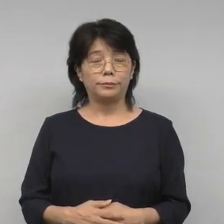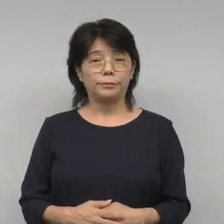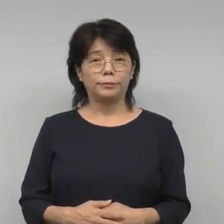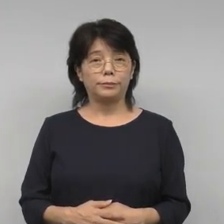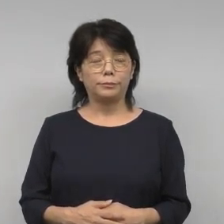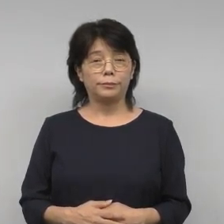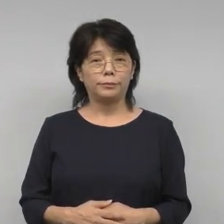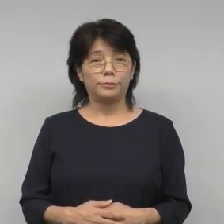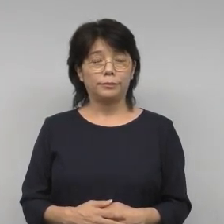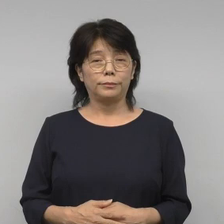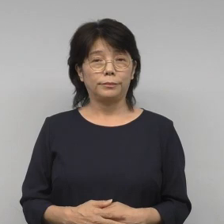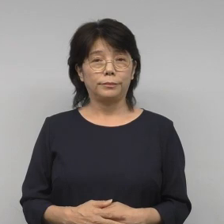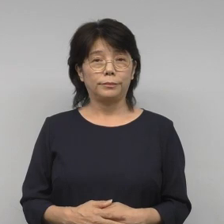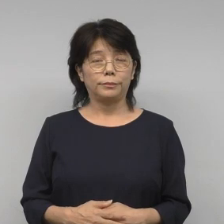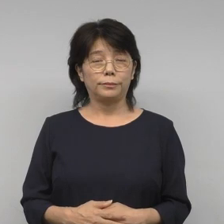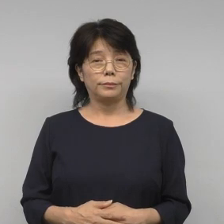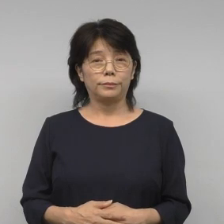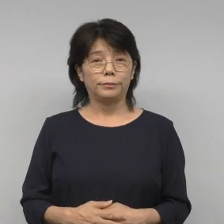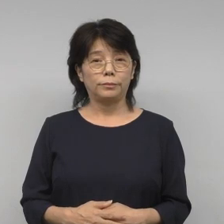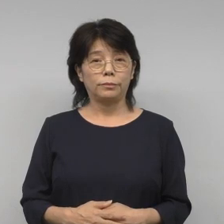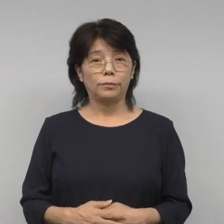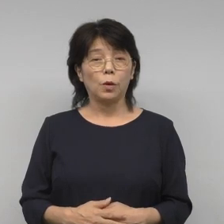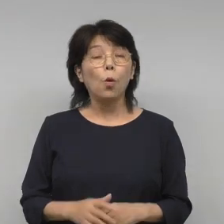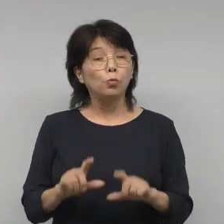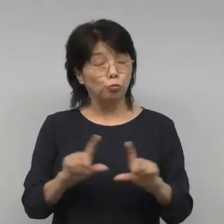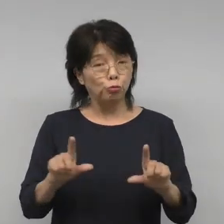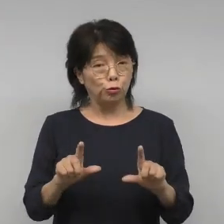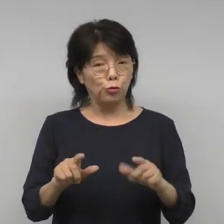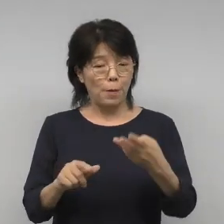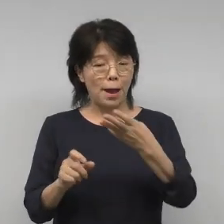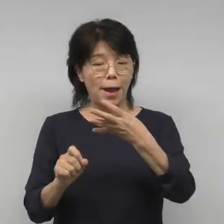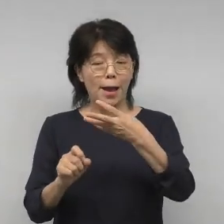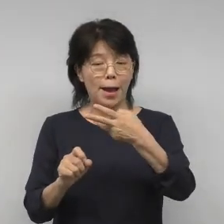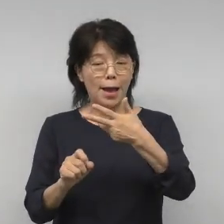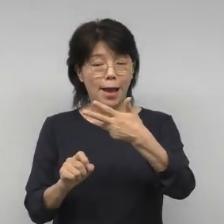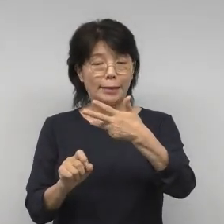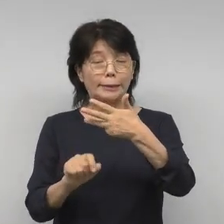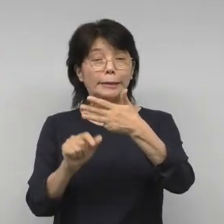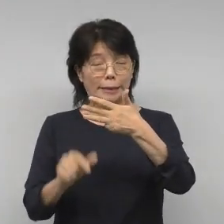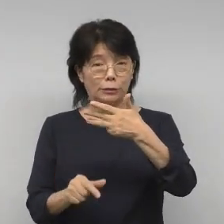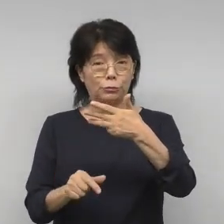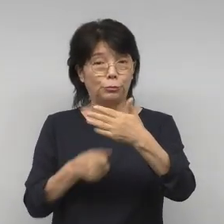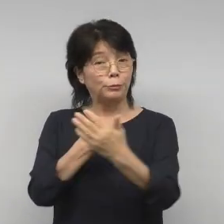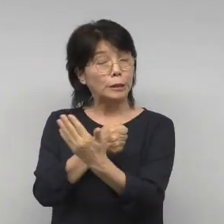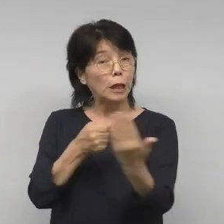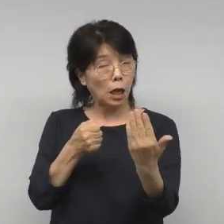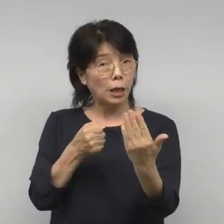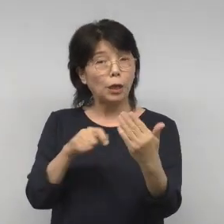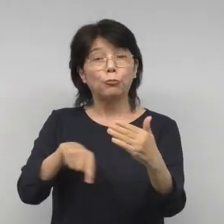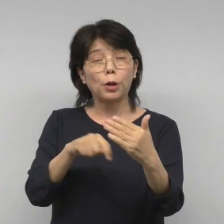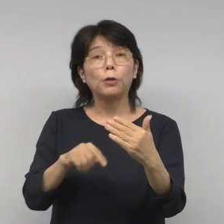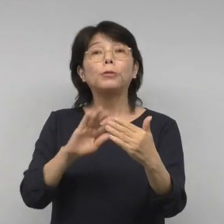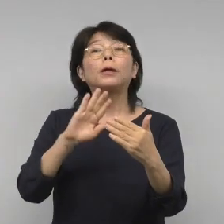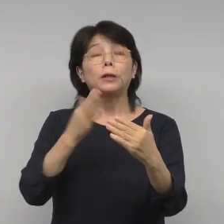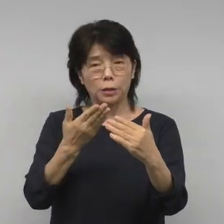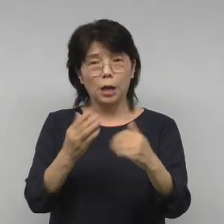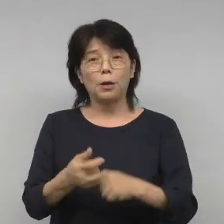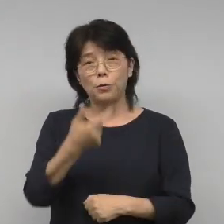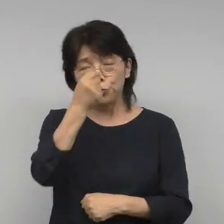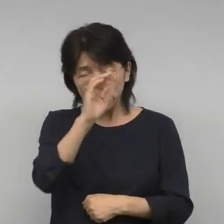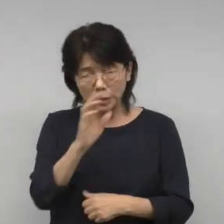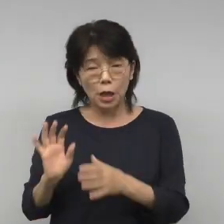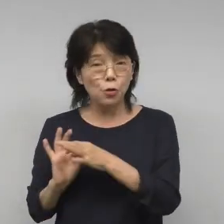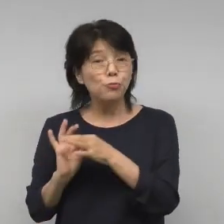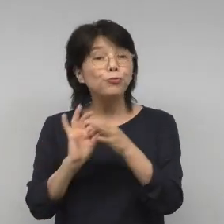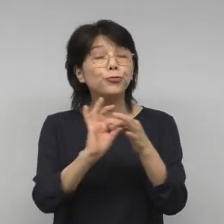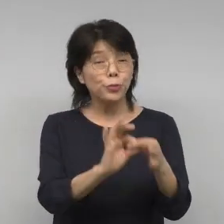はい、でここまでが通常の8月の記者会見ということになるわけですが、すいません、続けさせ